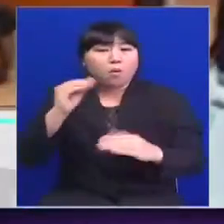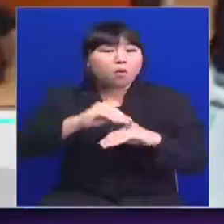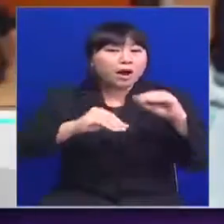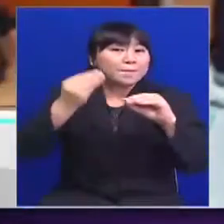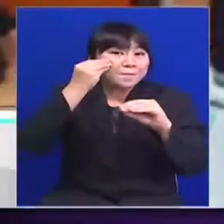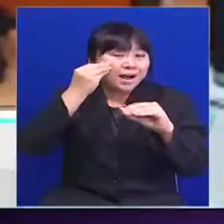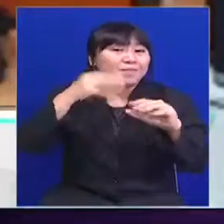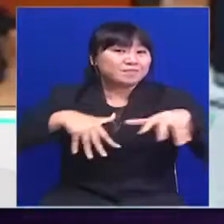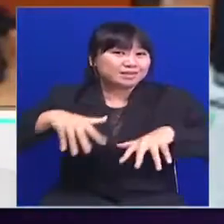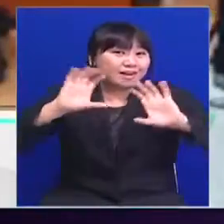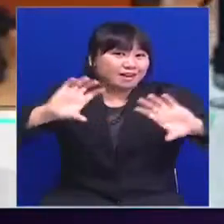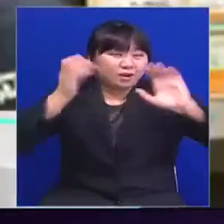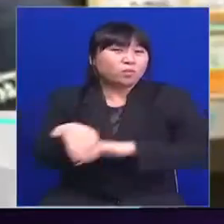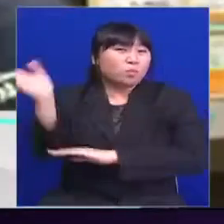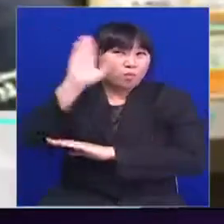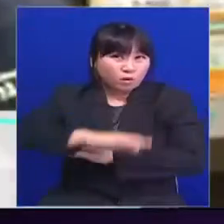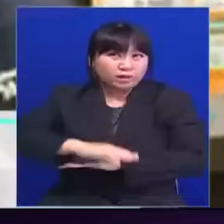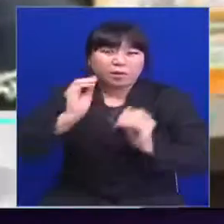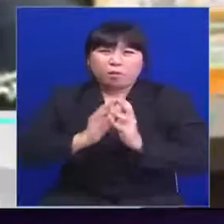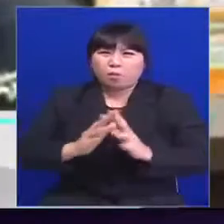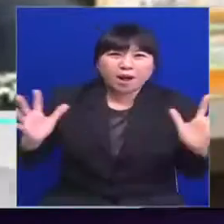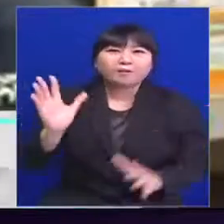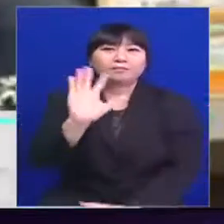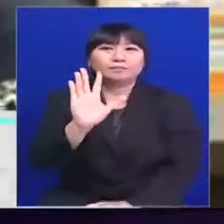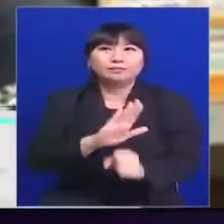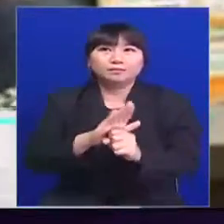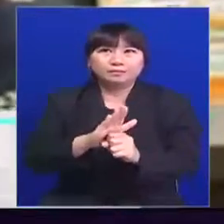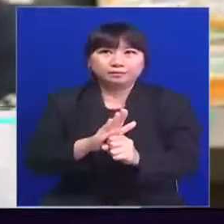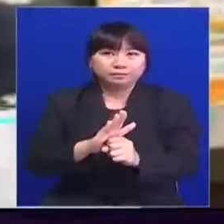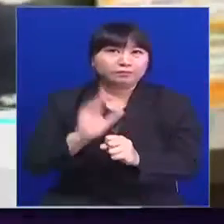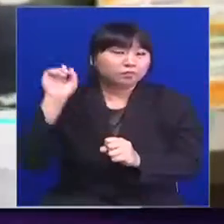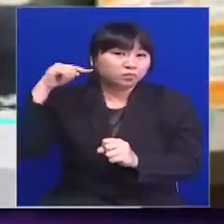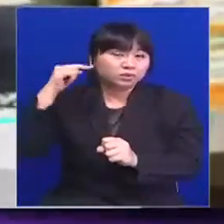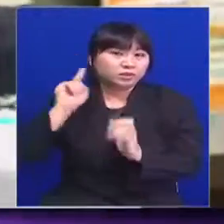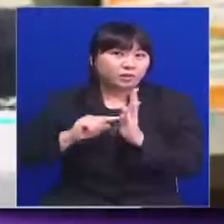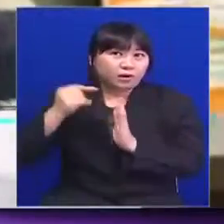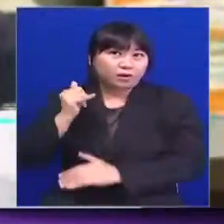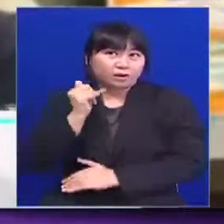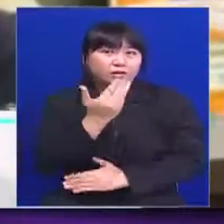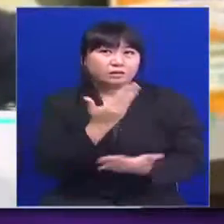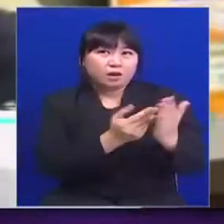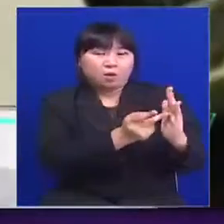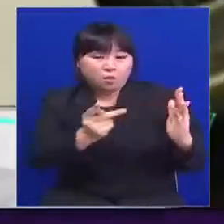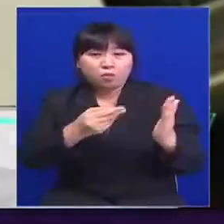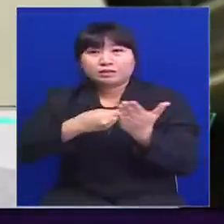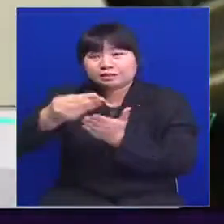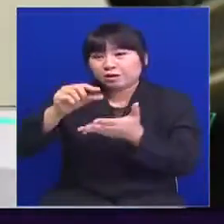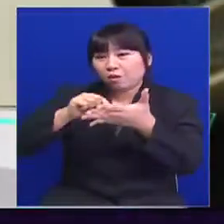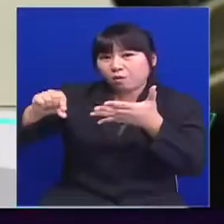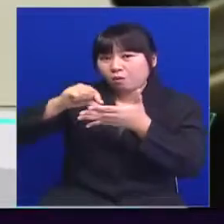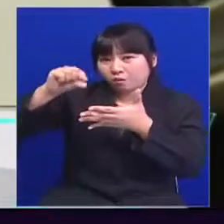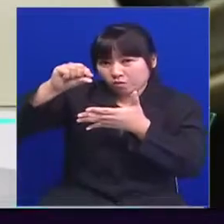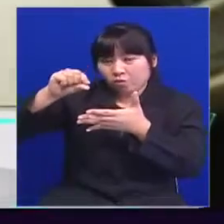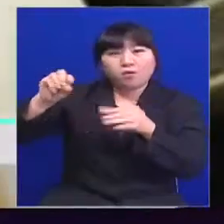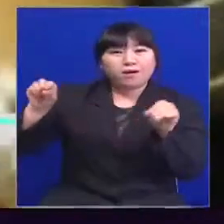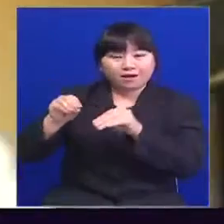วันแต่ไม่ถึงกับคึกคักนะคะโดยนางนภาพรมณีงามเป็นคนแรกที่เข้าไปยื่นขอกู้เพื่อนำไปซื้อคอนโดมิเนียมย่านบรมราชช